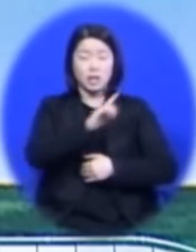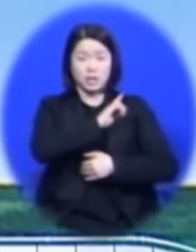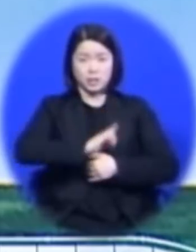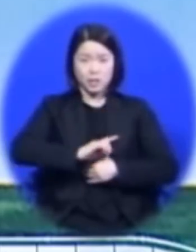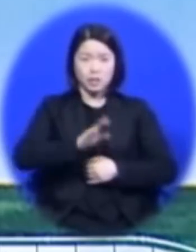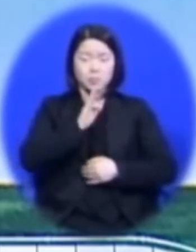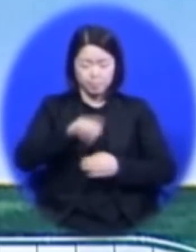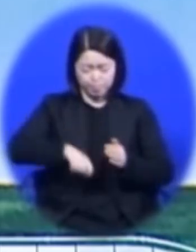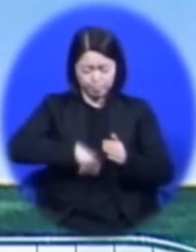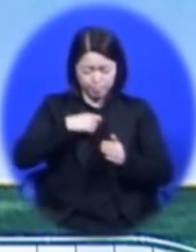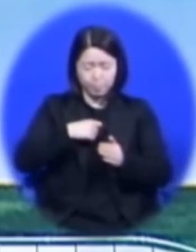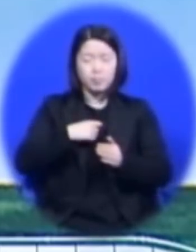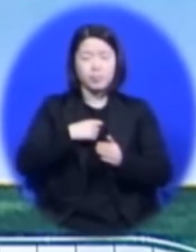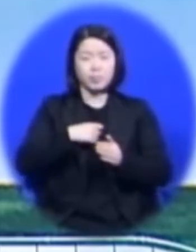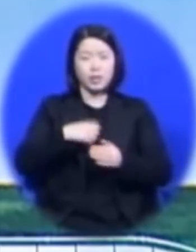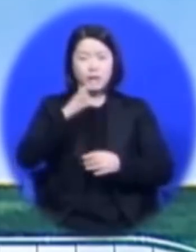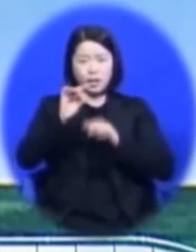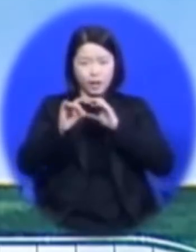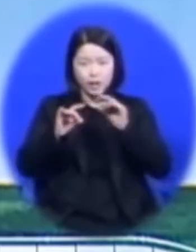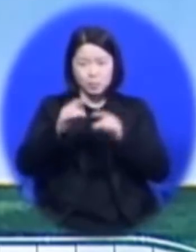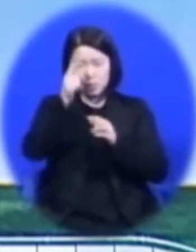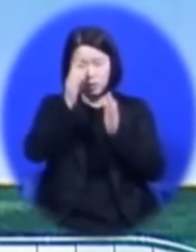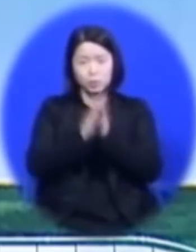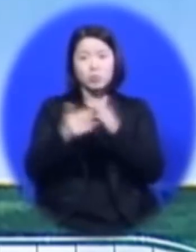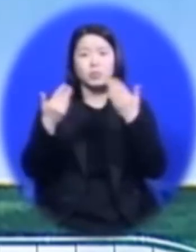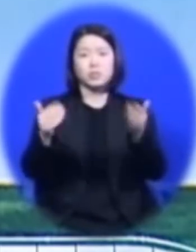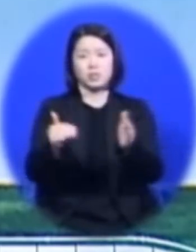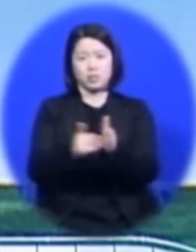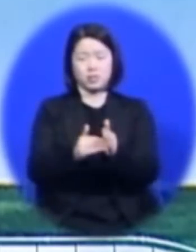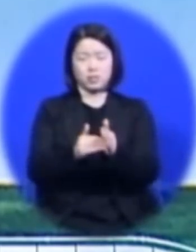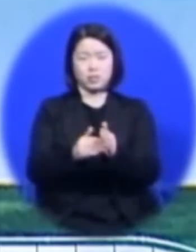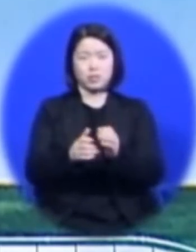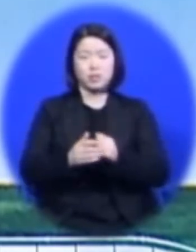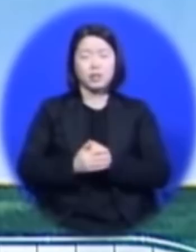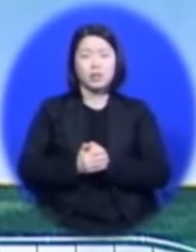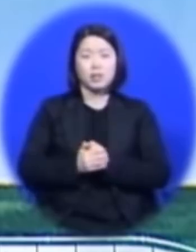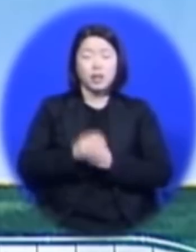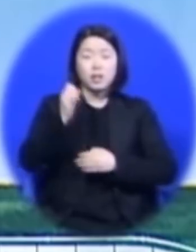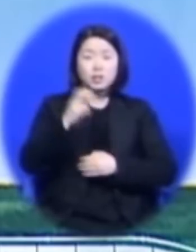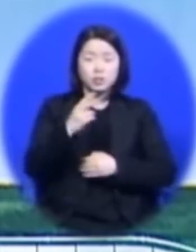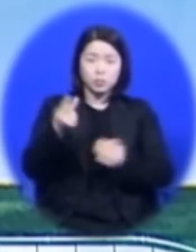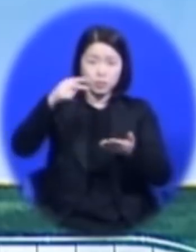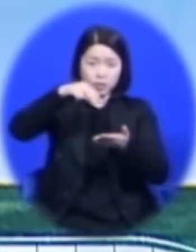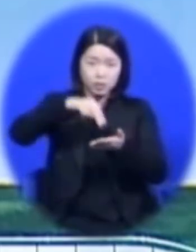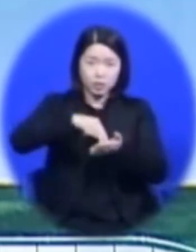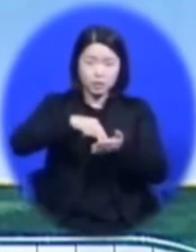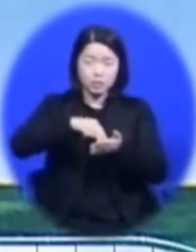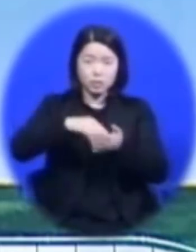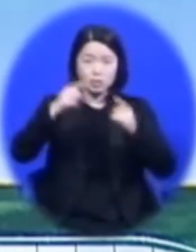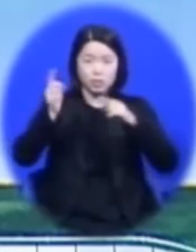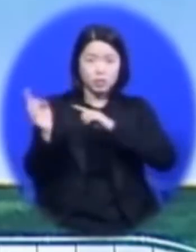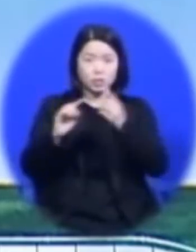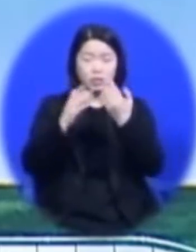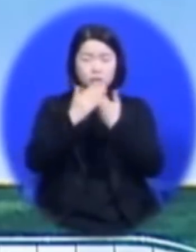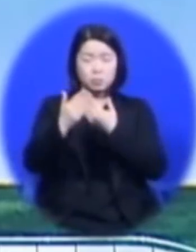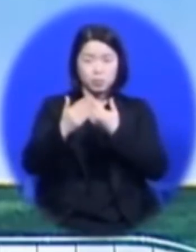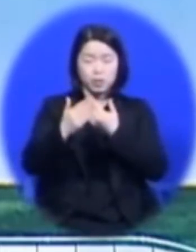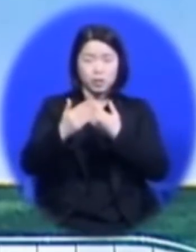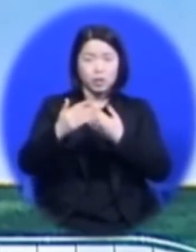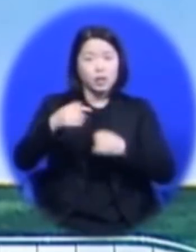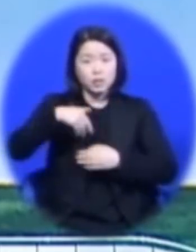기도 가장 갈급한 기도를 드렸다 그랬어요 그리고 내 일어나서 집회가 열리는 교회로